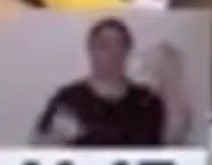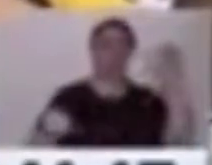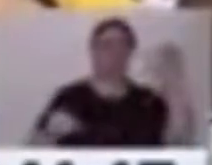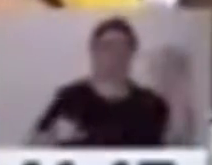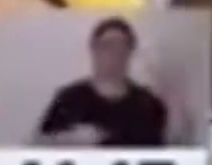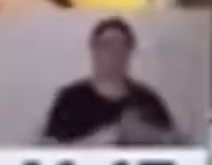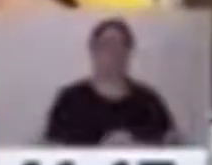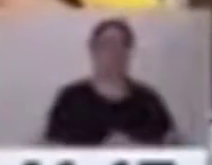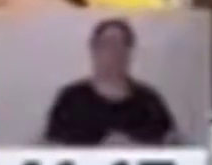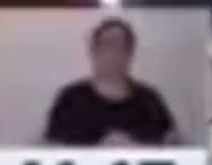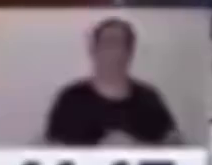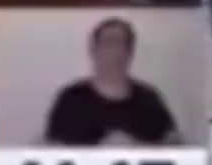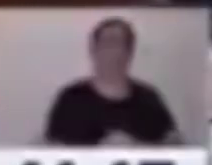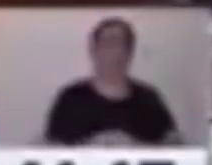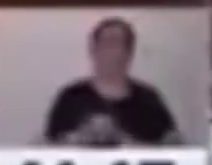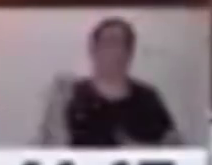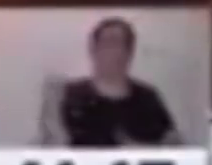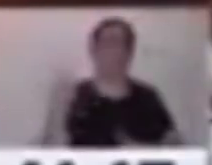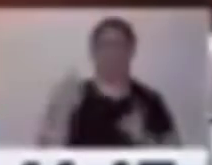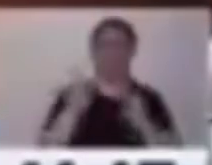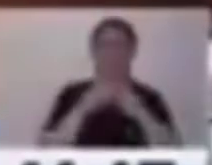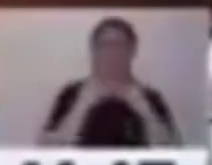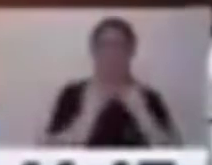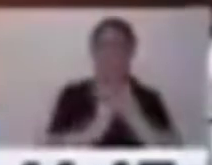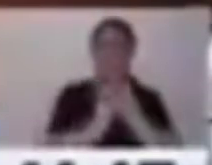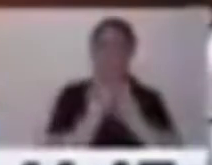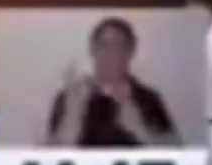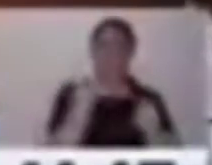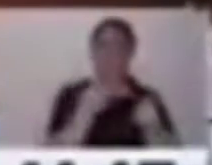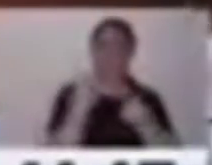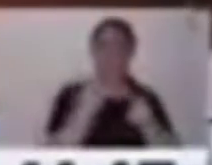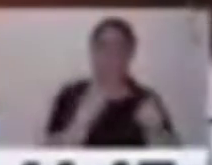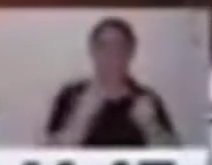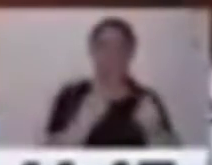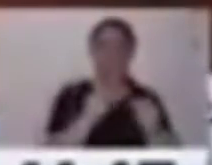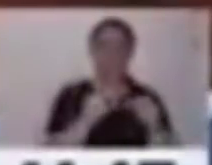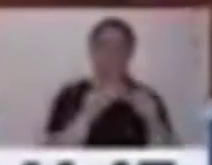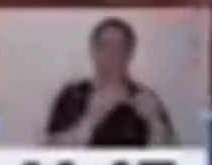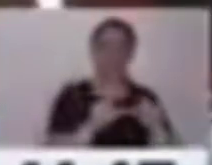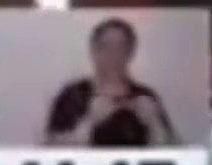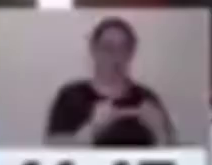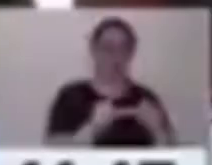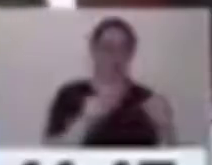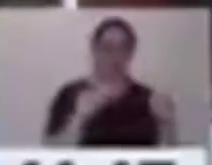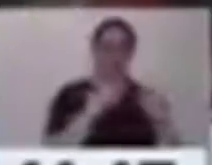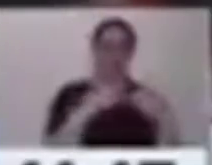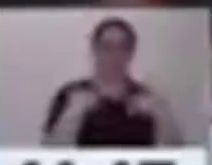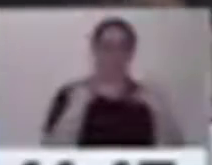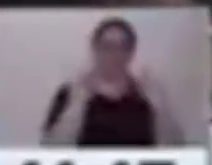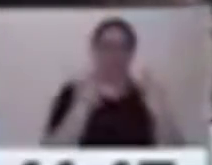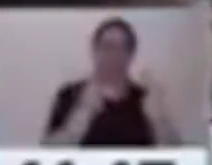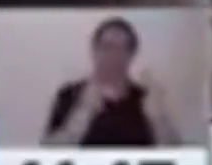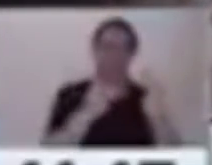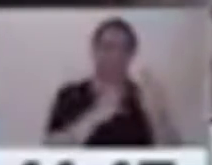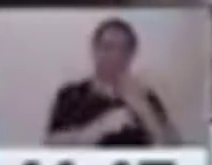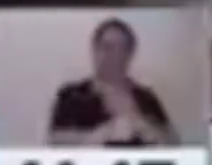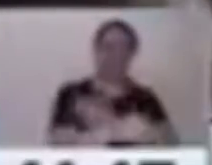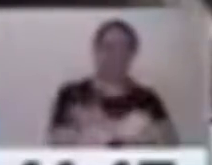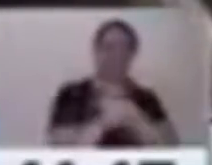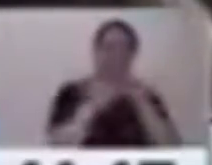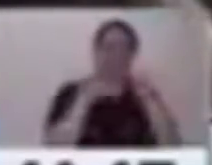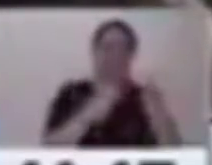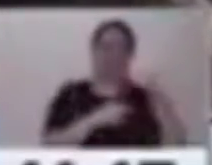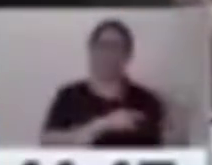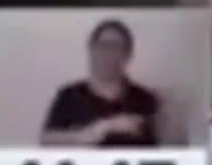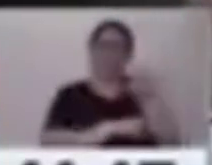sa pagtugon sa mga pangangailangan at upang makatulong din sa pagiging mas produktibo ng